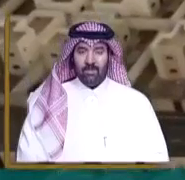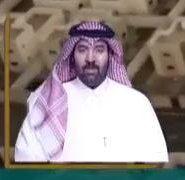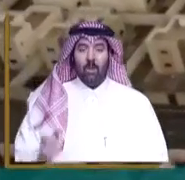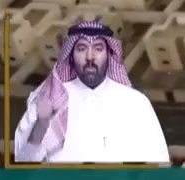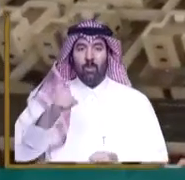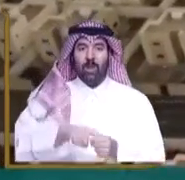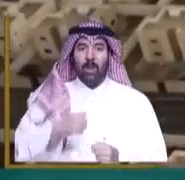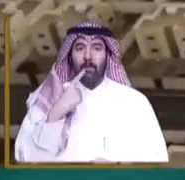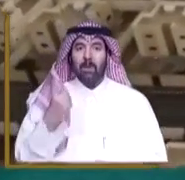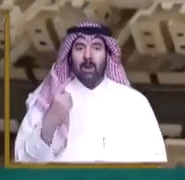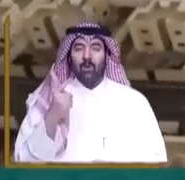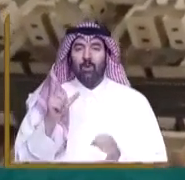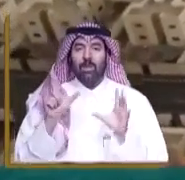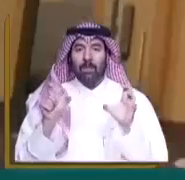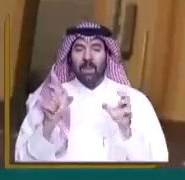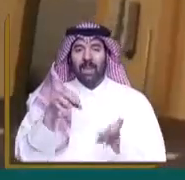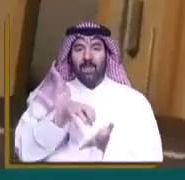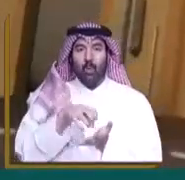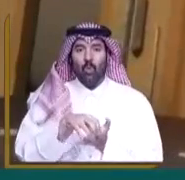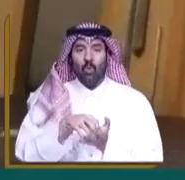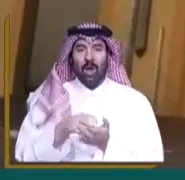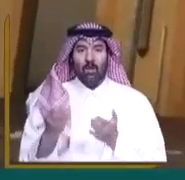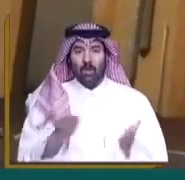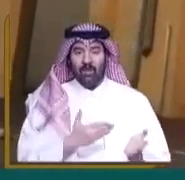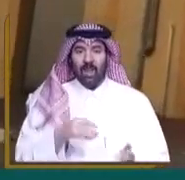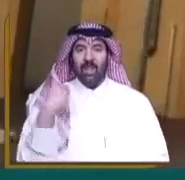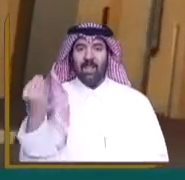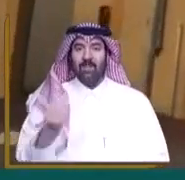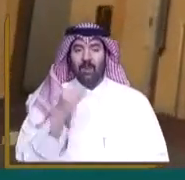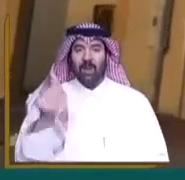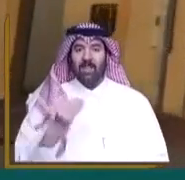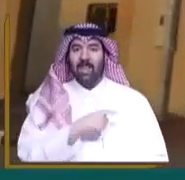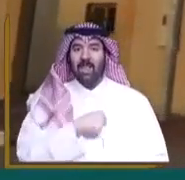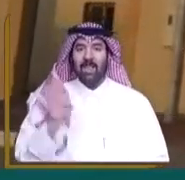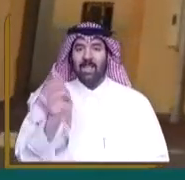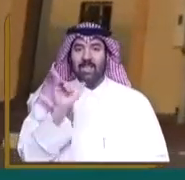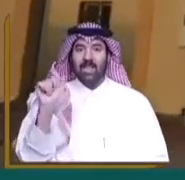وبمشاركة من أكثر من 170 دولة غدا انطلاق معرض سيتيسكيب